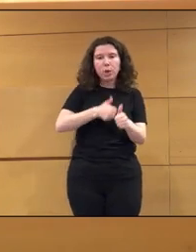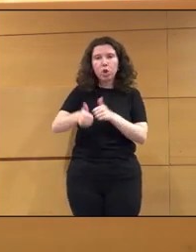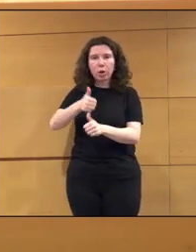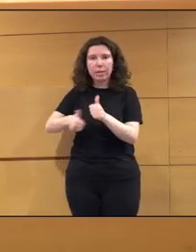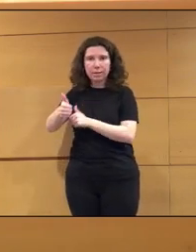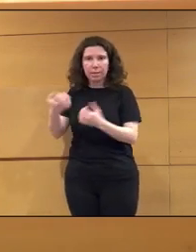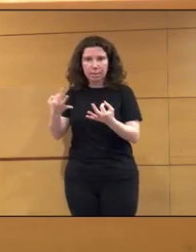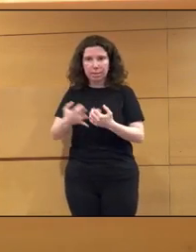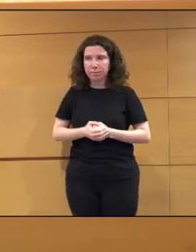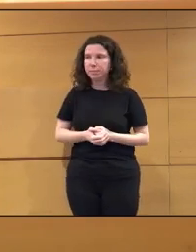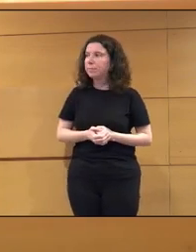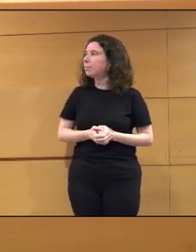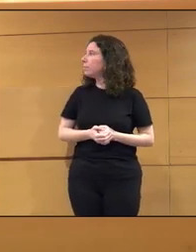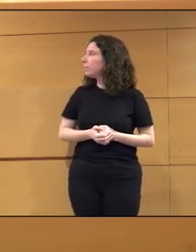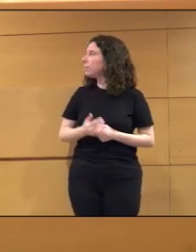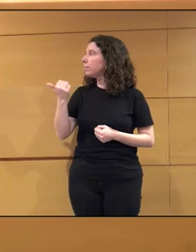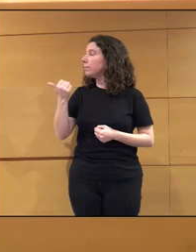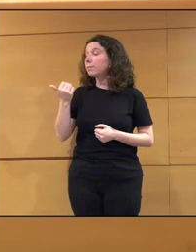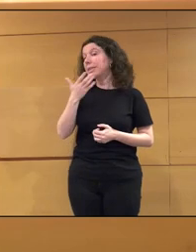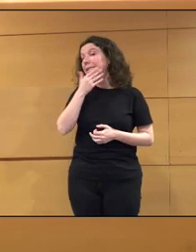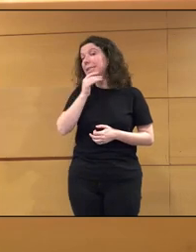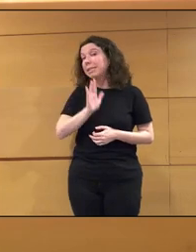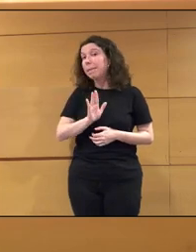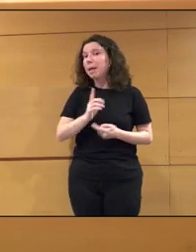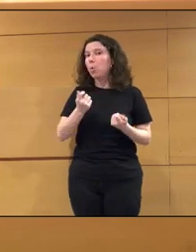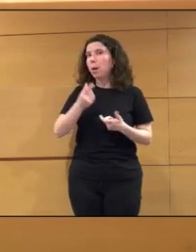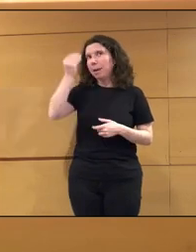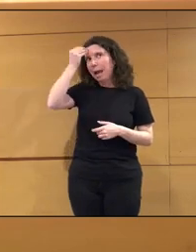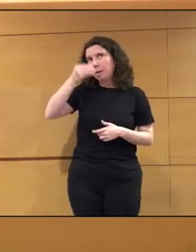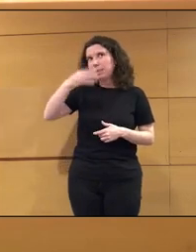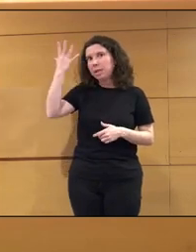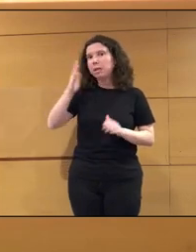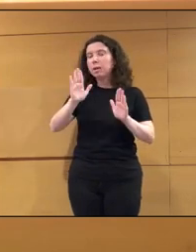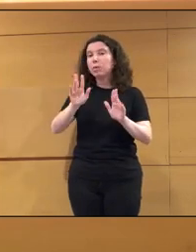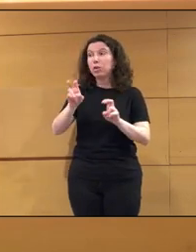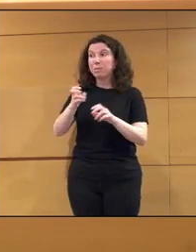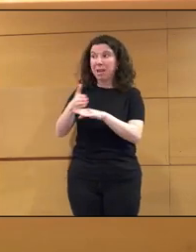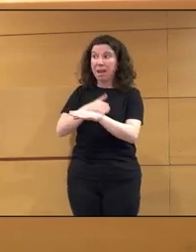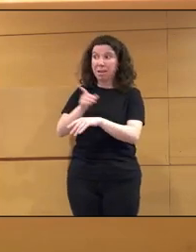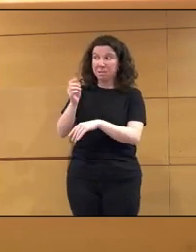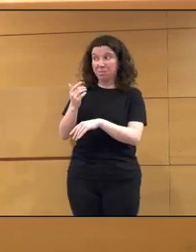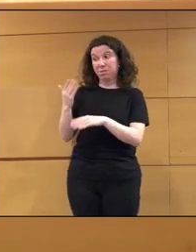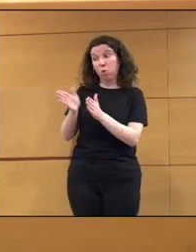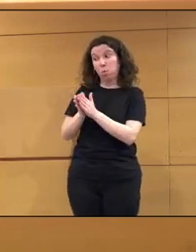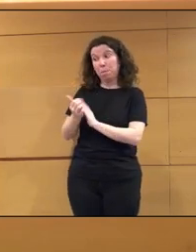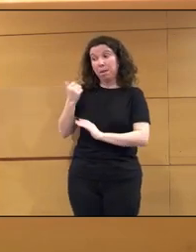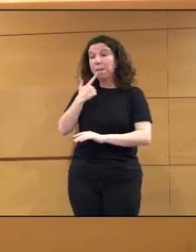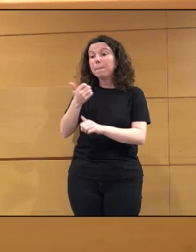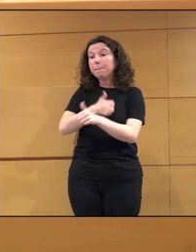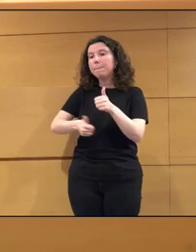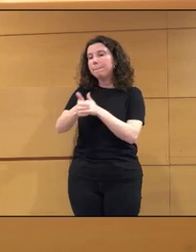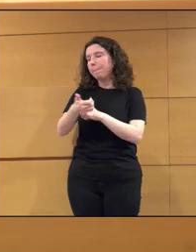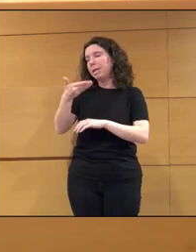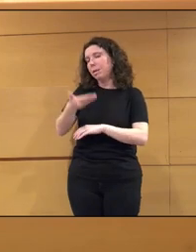de qüestions. Sembla que queda una mica abstracta, però aquesta priorització que comenta és fonamental, perquè nosaltres també